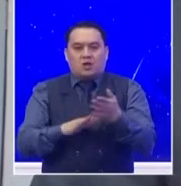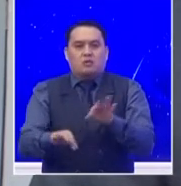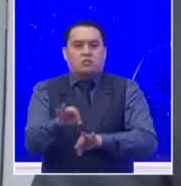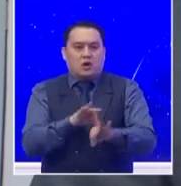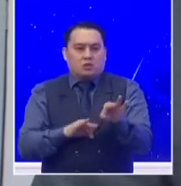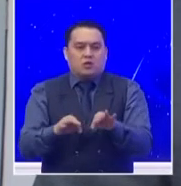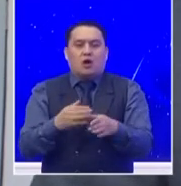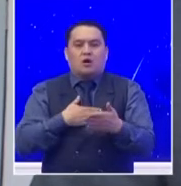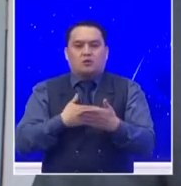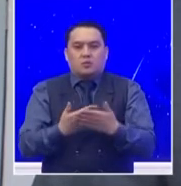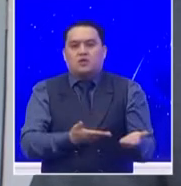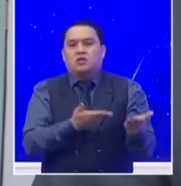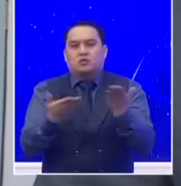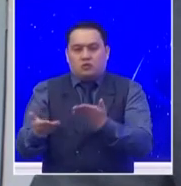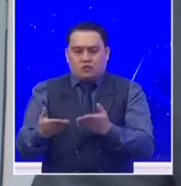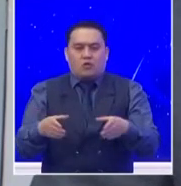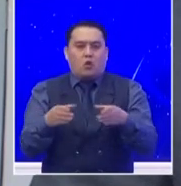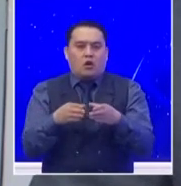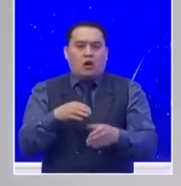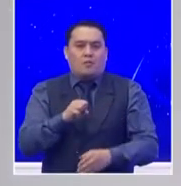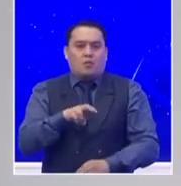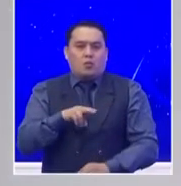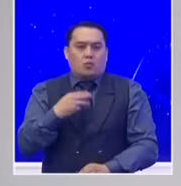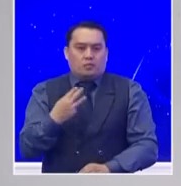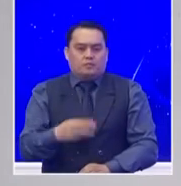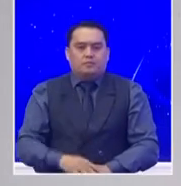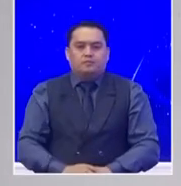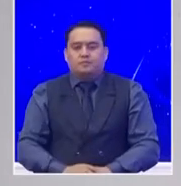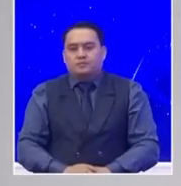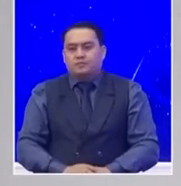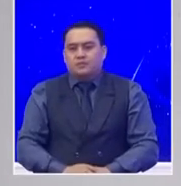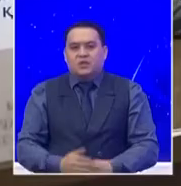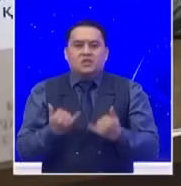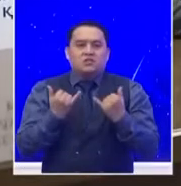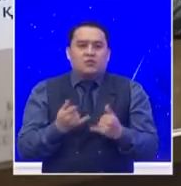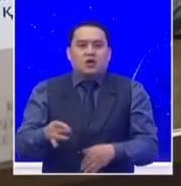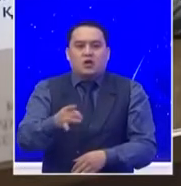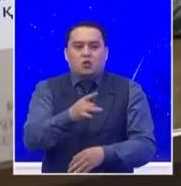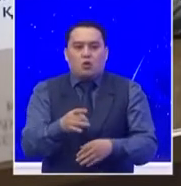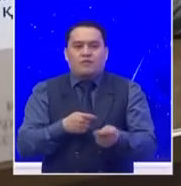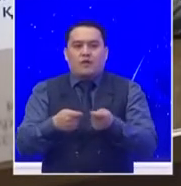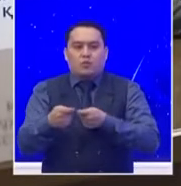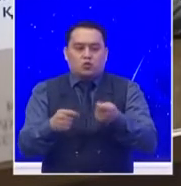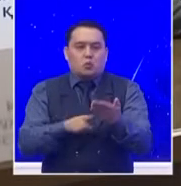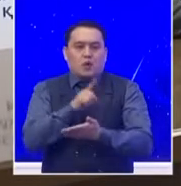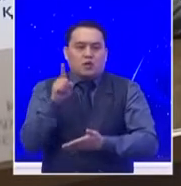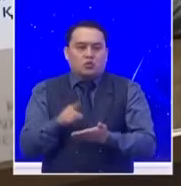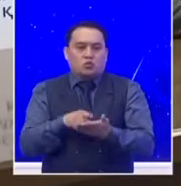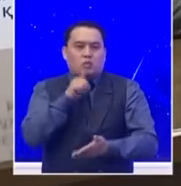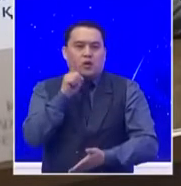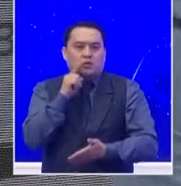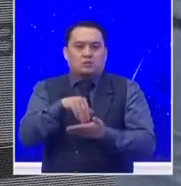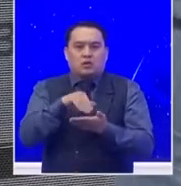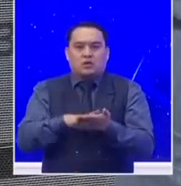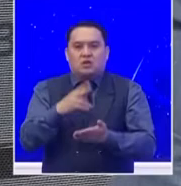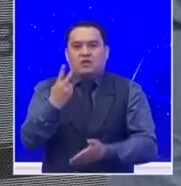стать добровольцем, я приглашаю в наш фронт-офис волонтерства. На сегодняшний день в региональном управлении по вопросам молодежной политики